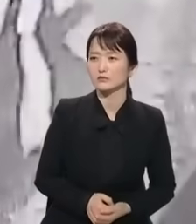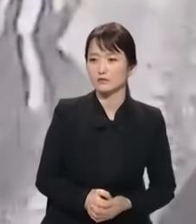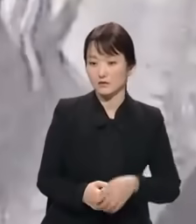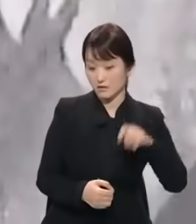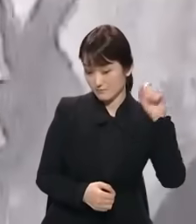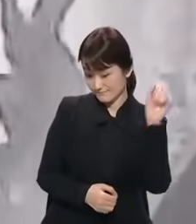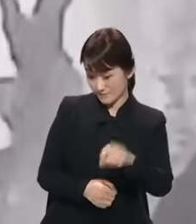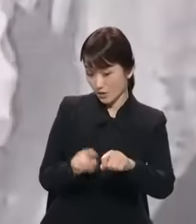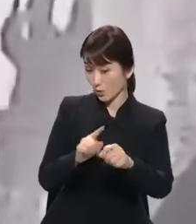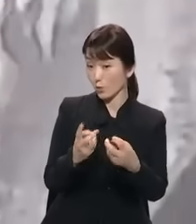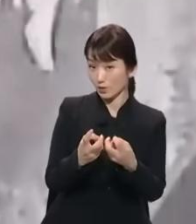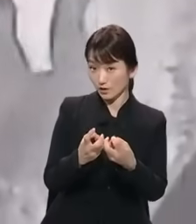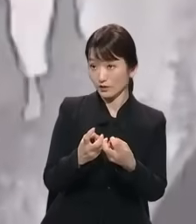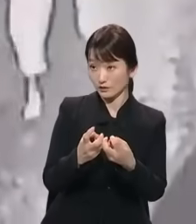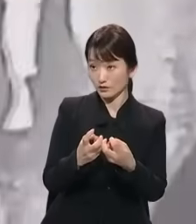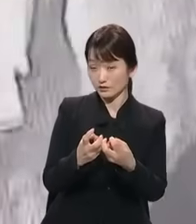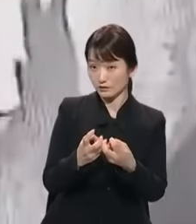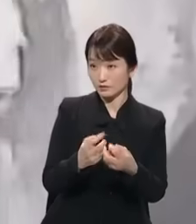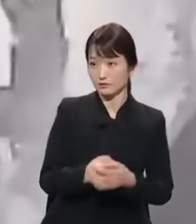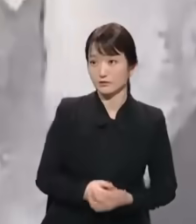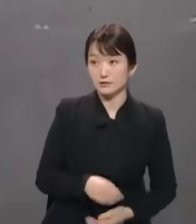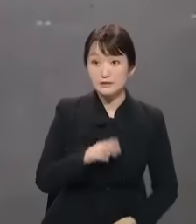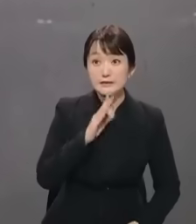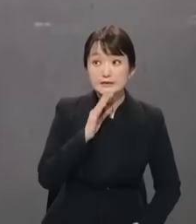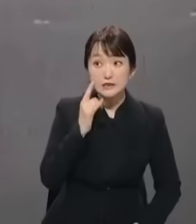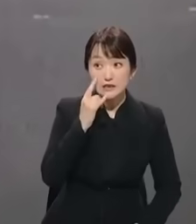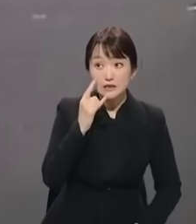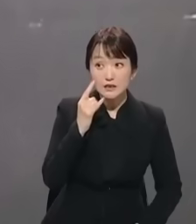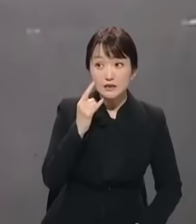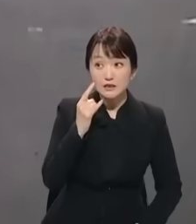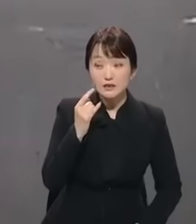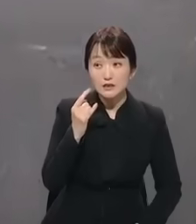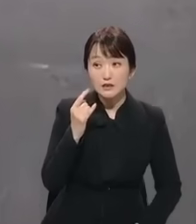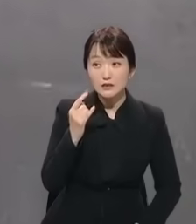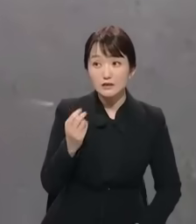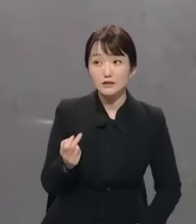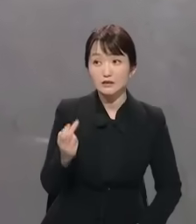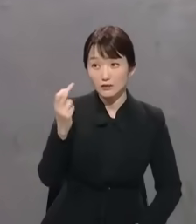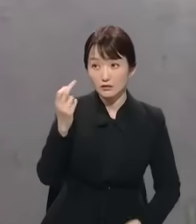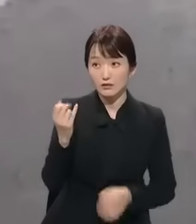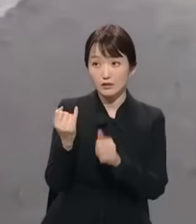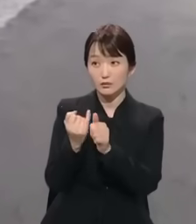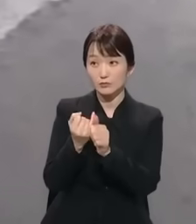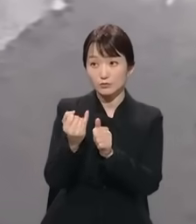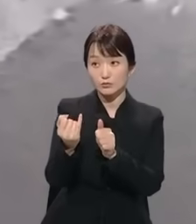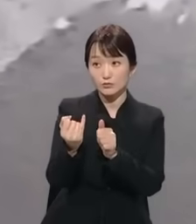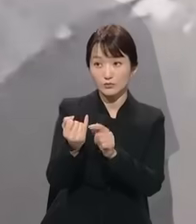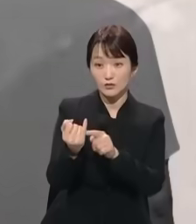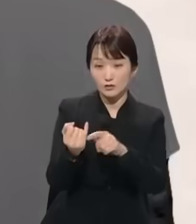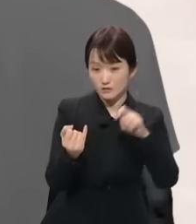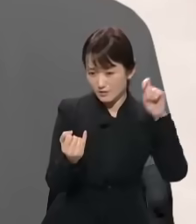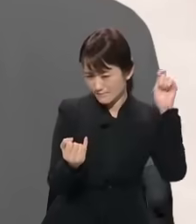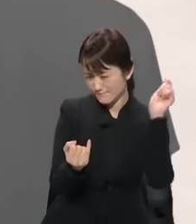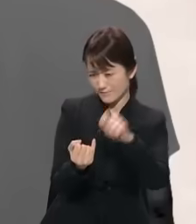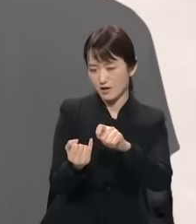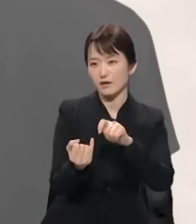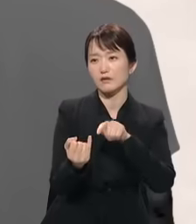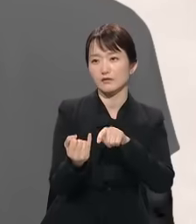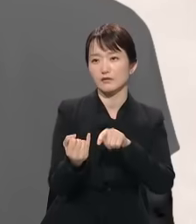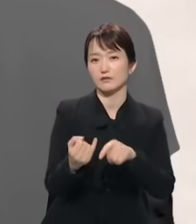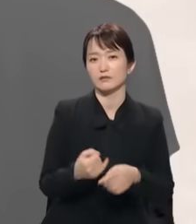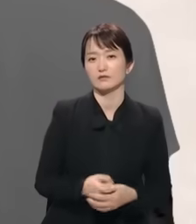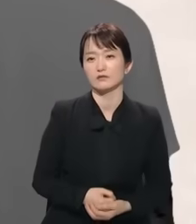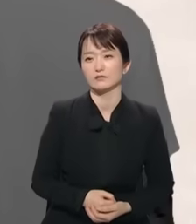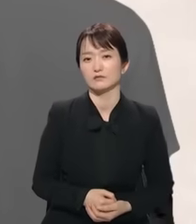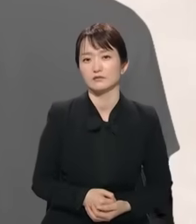그러니까요. 실제로 둔기로 저렇게 공격하는 모습이 포착이 됐죠. 지난해부터 둔기를 들고 형수머리를 공격하겠다 얘기를